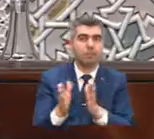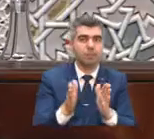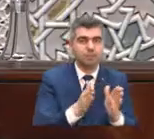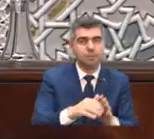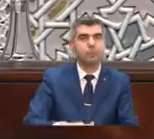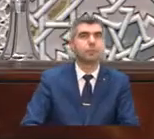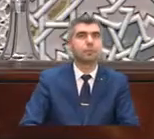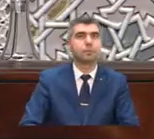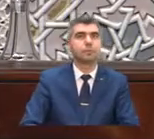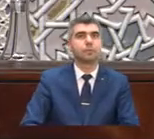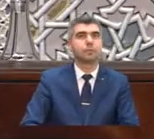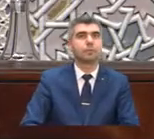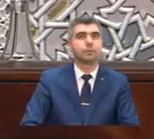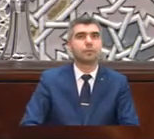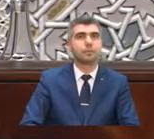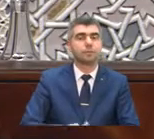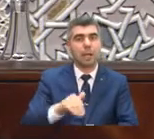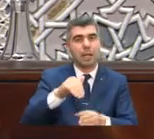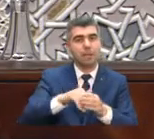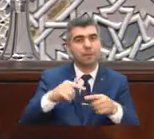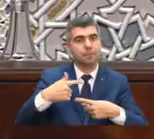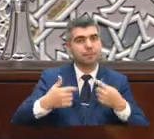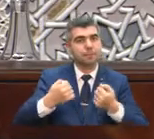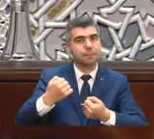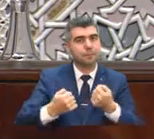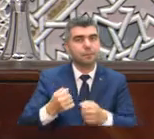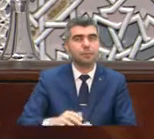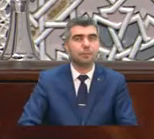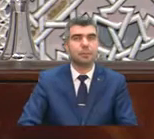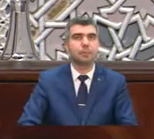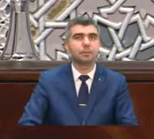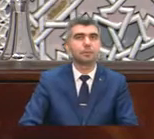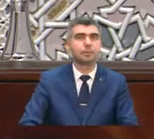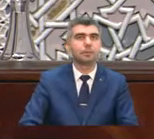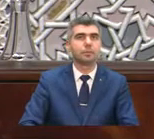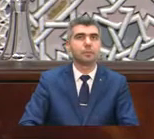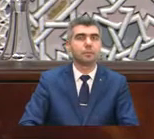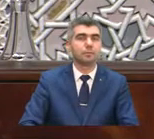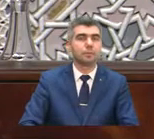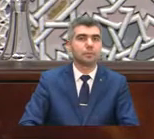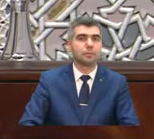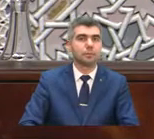للسيد نائب من فريق الأصالة والمعاصرة.